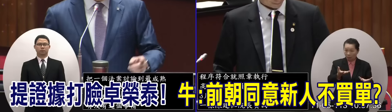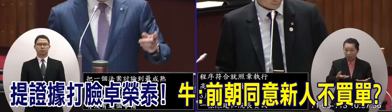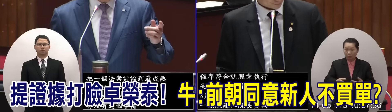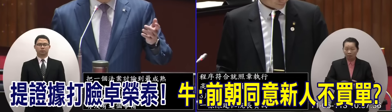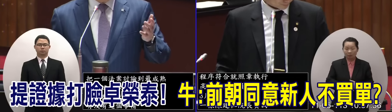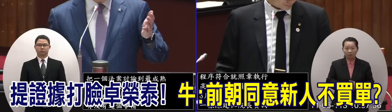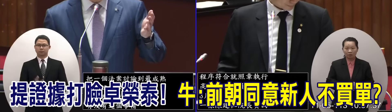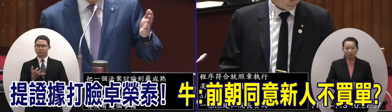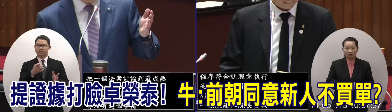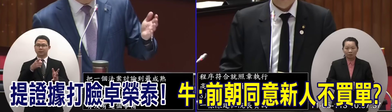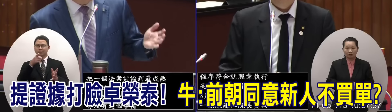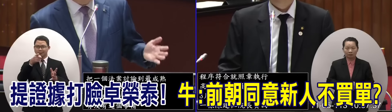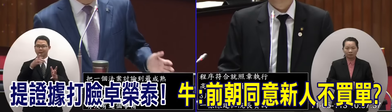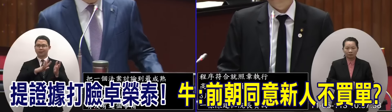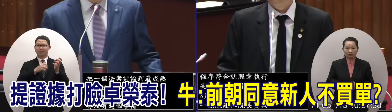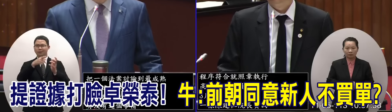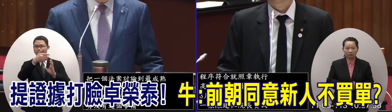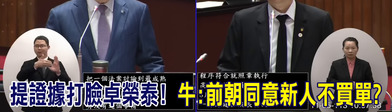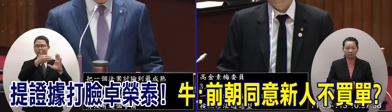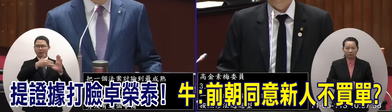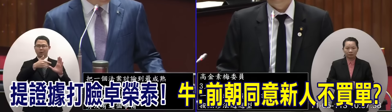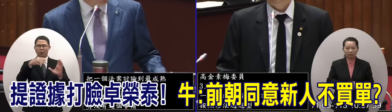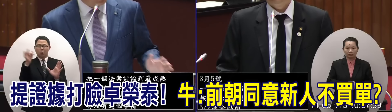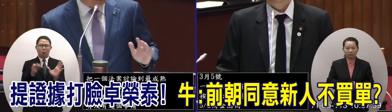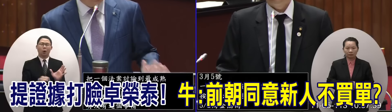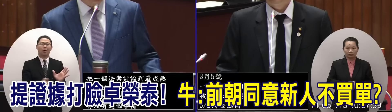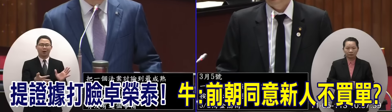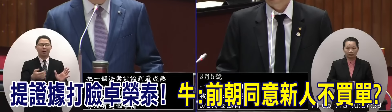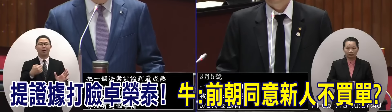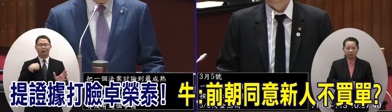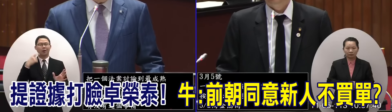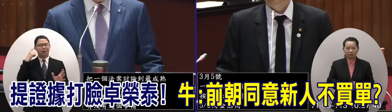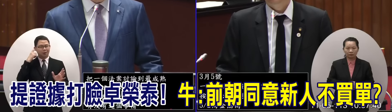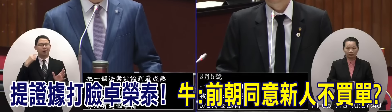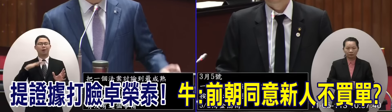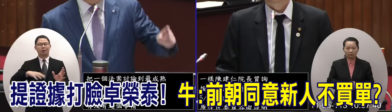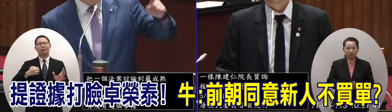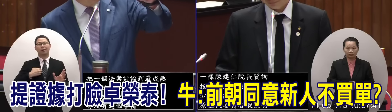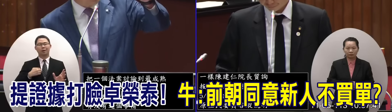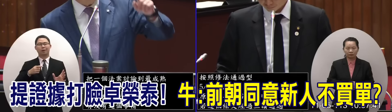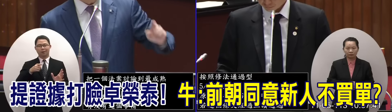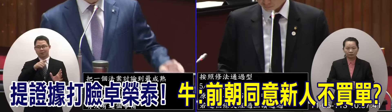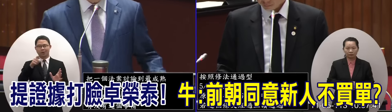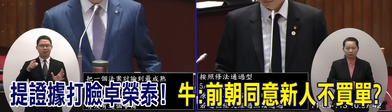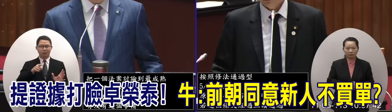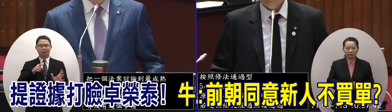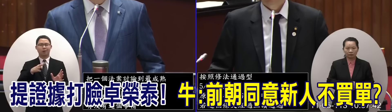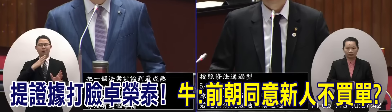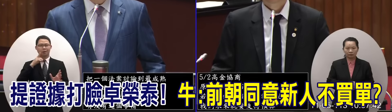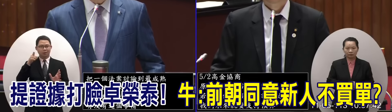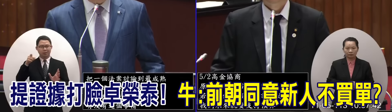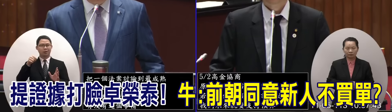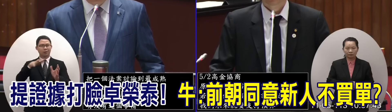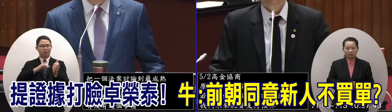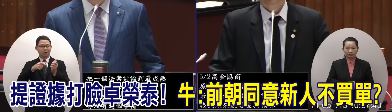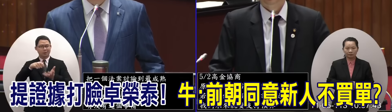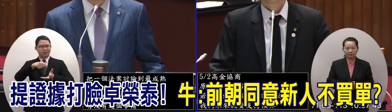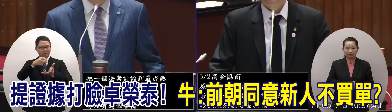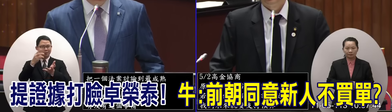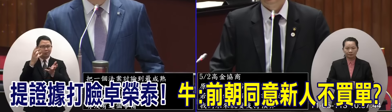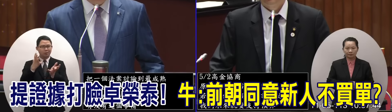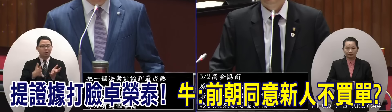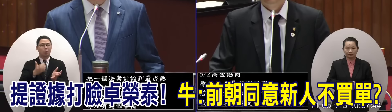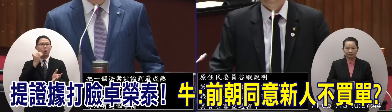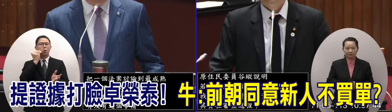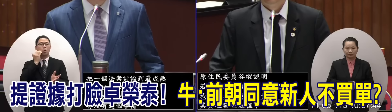是刚刚委员那段影片虽然很快，我也听得出来，大家听得出来，文字上是不是也有讲了很多次的